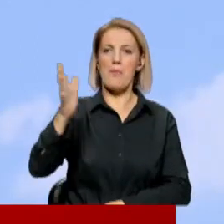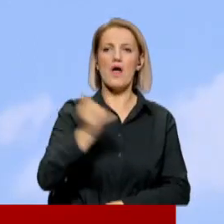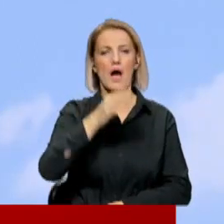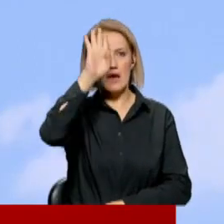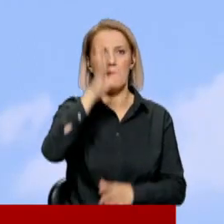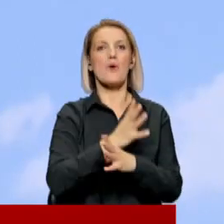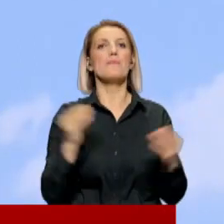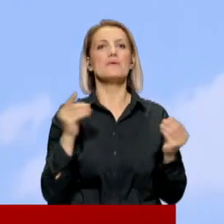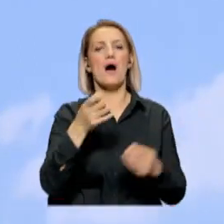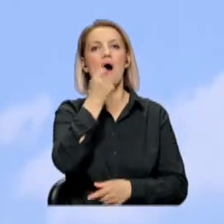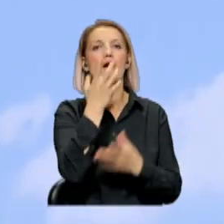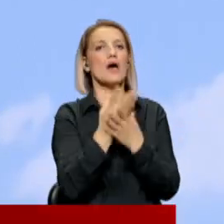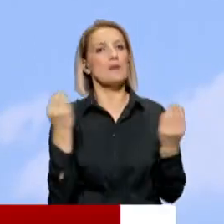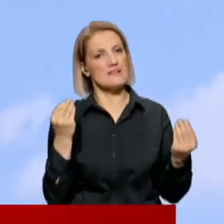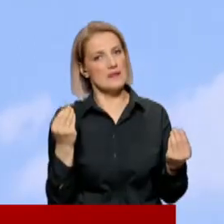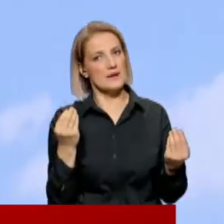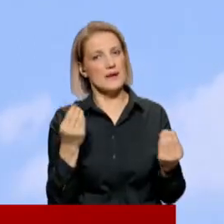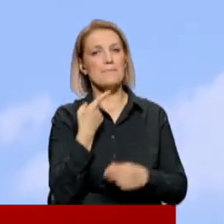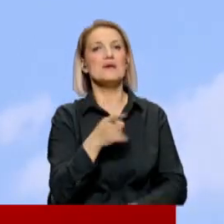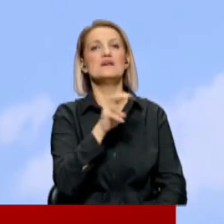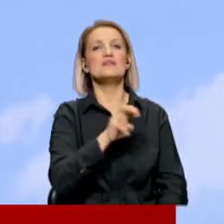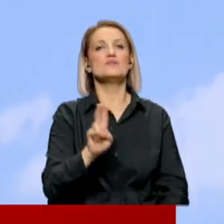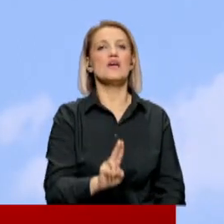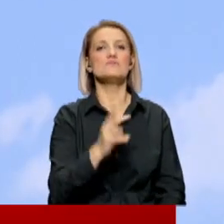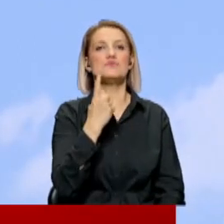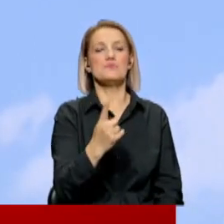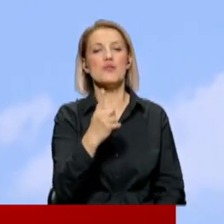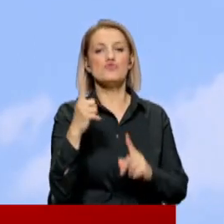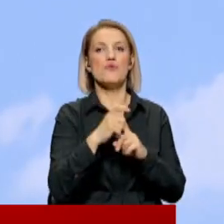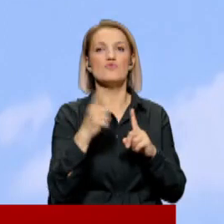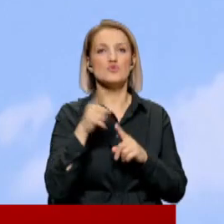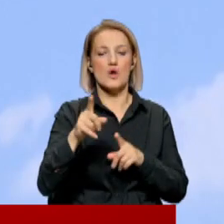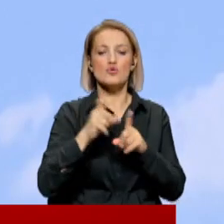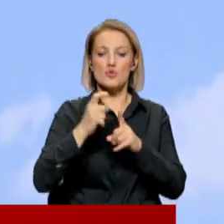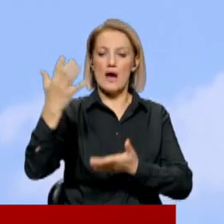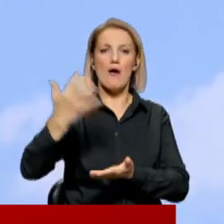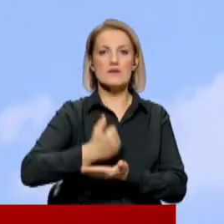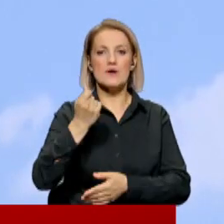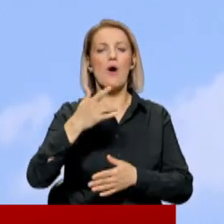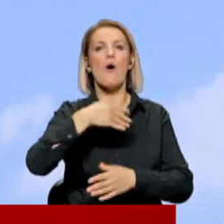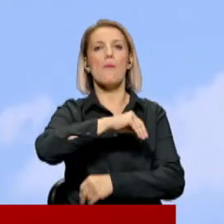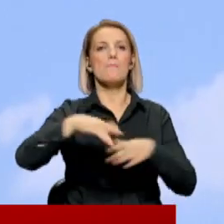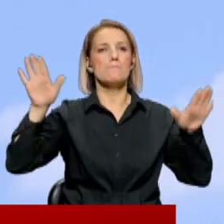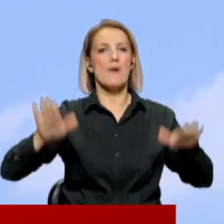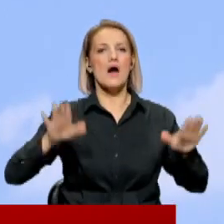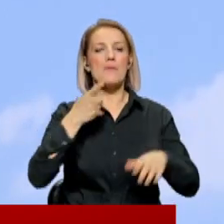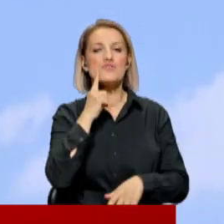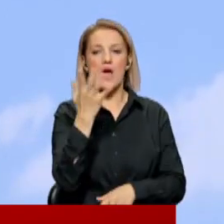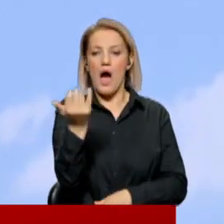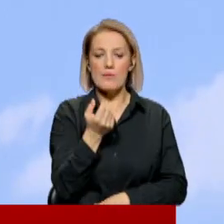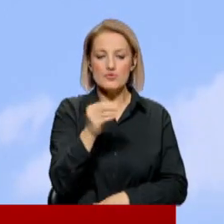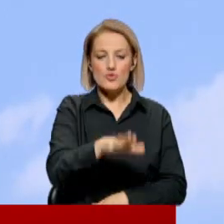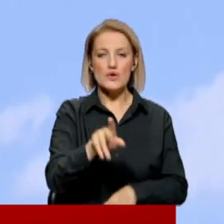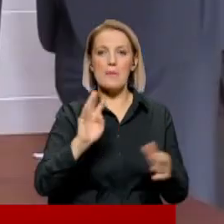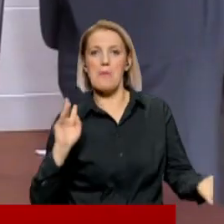İstanbul'u kaybetmişler. Ankara'yı kaybetmişler. 1871 nüfusa sahip Dodurga'yı kazanınca ortalığı bayram şekeri almış çocuk gibi